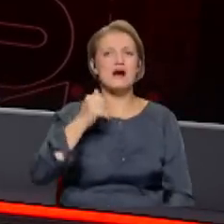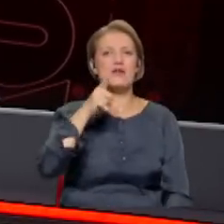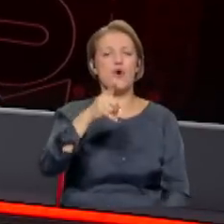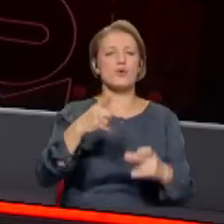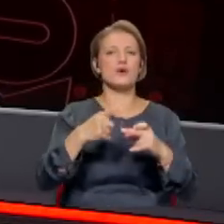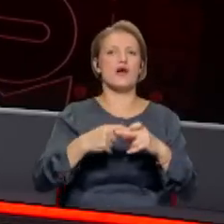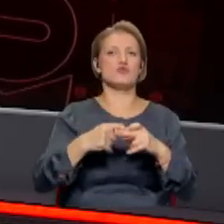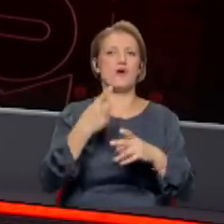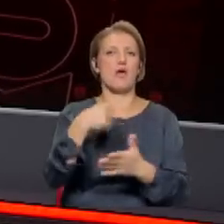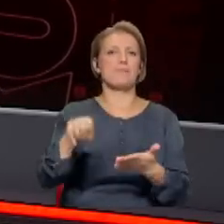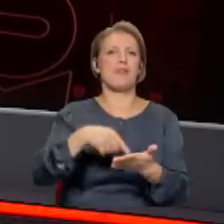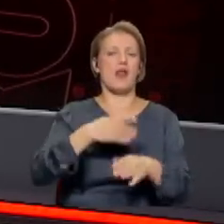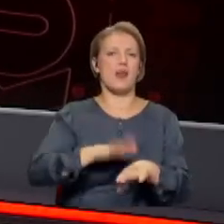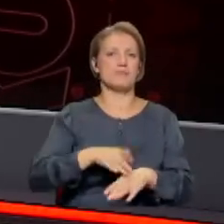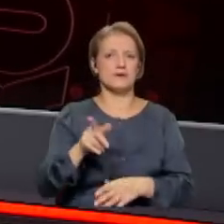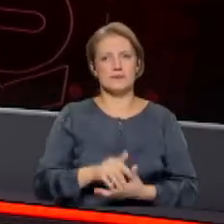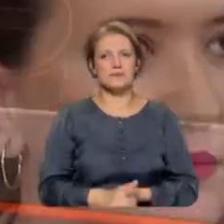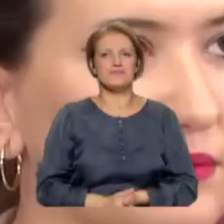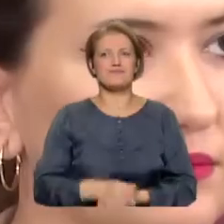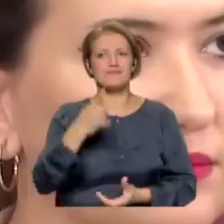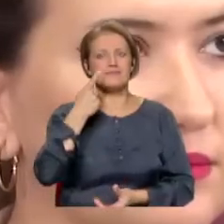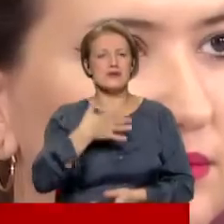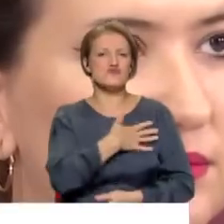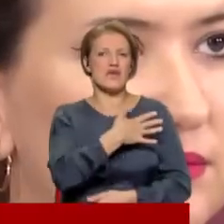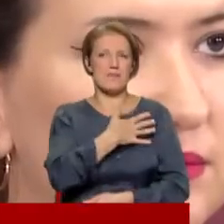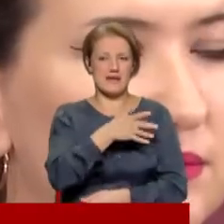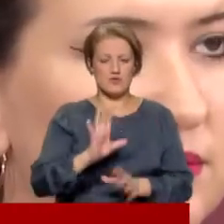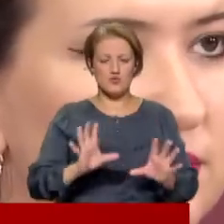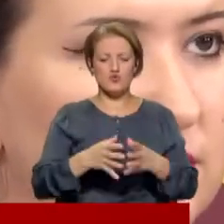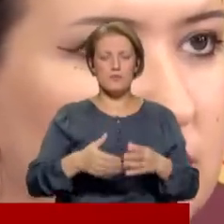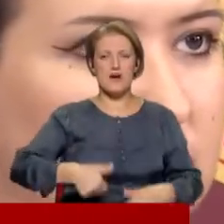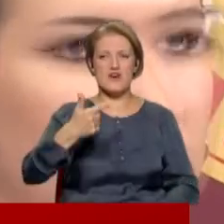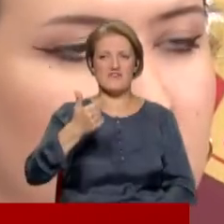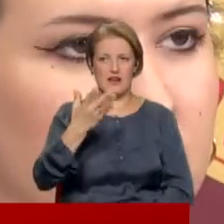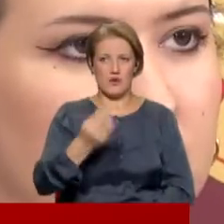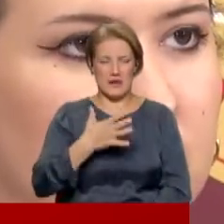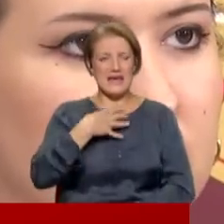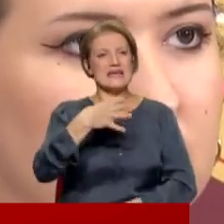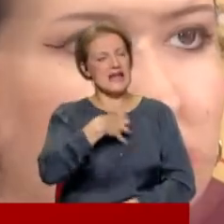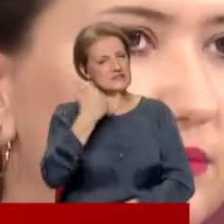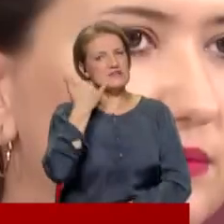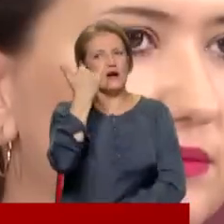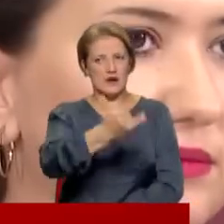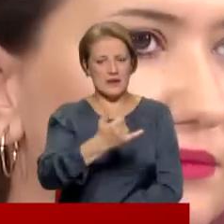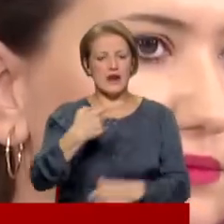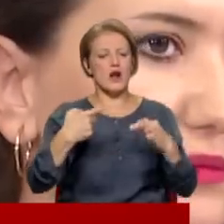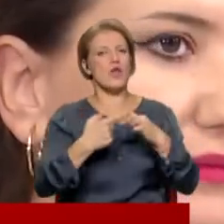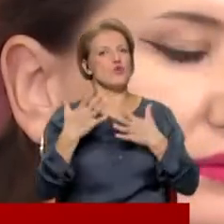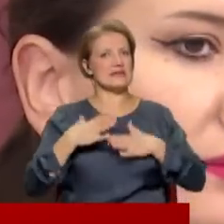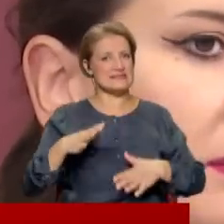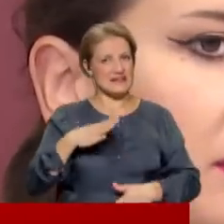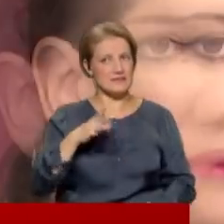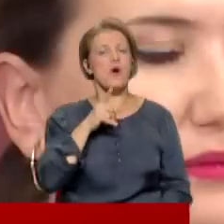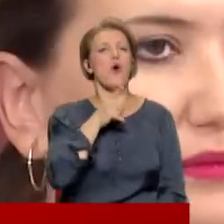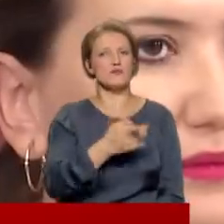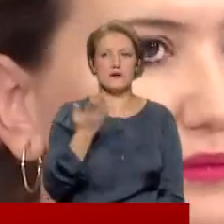o randevuyu iptal etti. Cumhuriyet Halk Partisi'nin grup başkan vekili olarak kendisini aradım, randevu istedim.